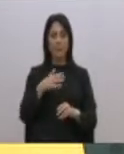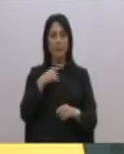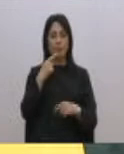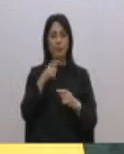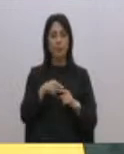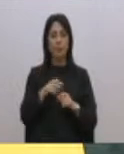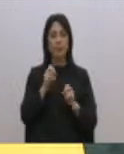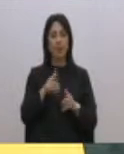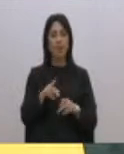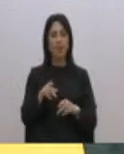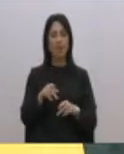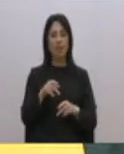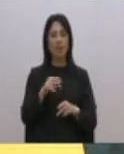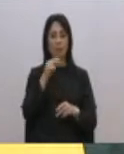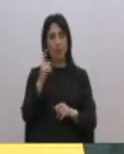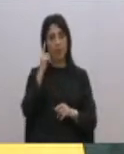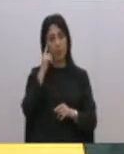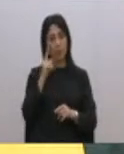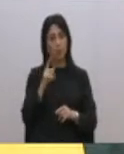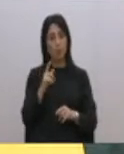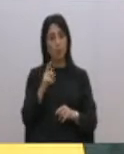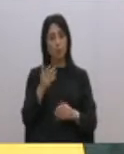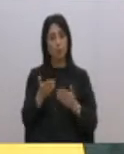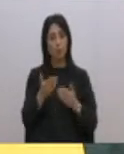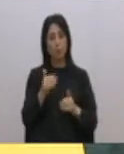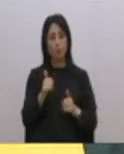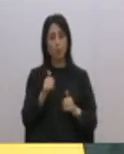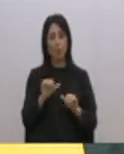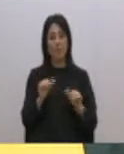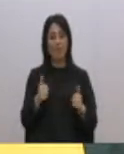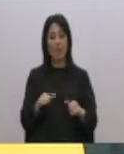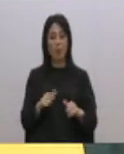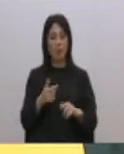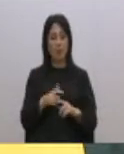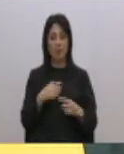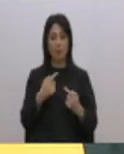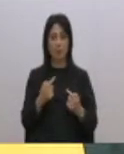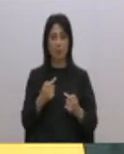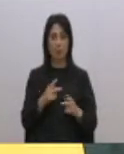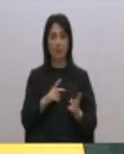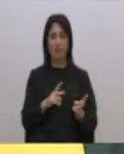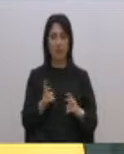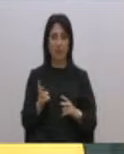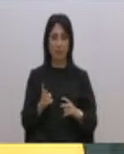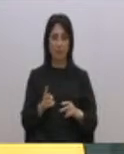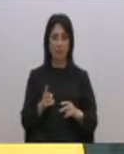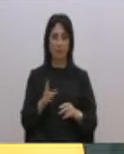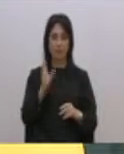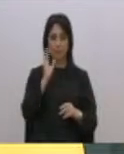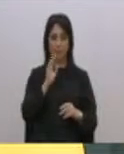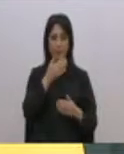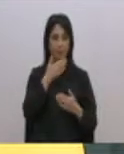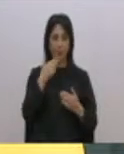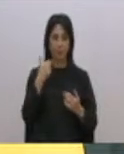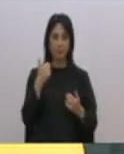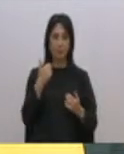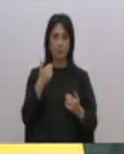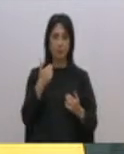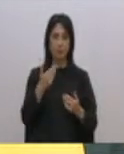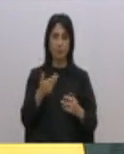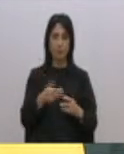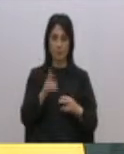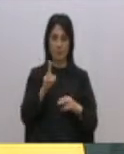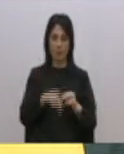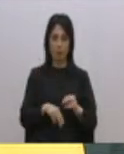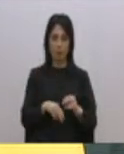ვამბობთ რომ აკაც შემოვიდეს როგორ როგონდა აი ფორმა იქნება ძალიან მნიშვნელოვანი. ვინაიდან როცა დასრულებული